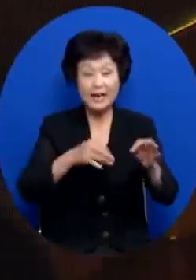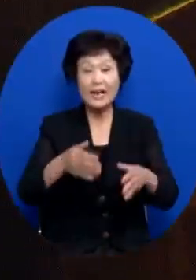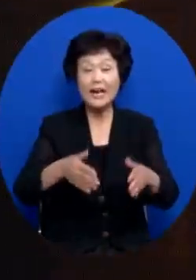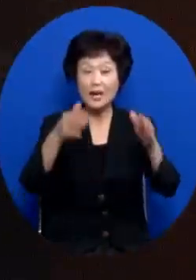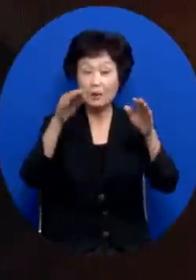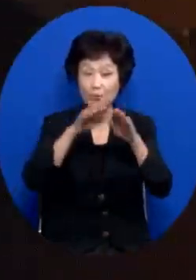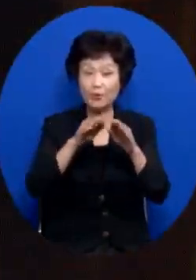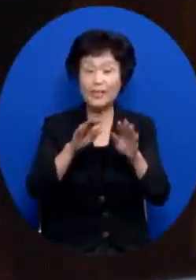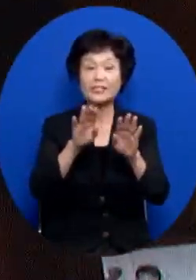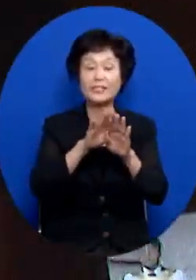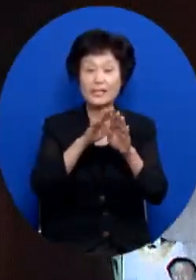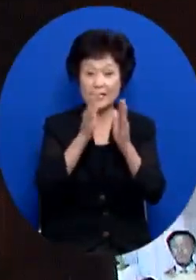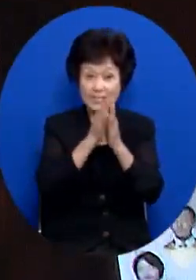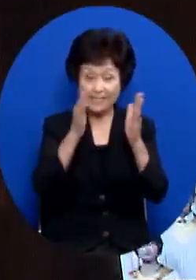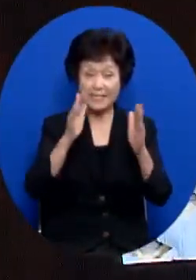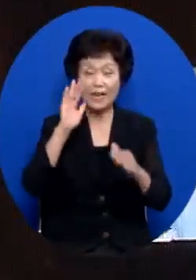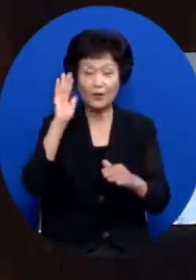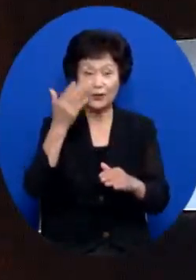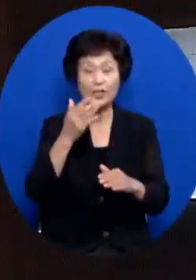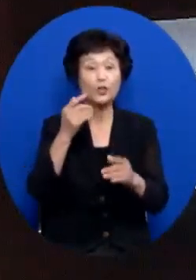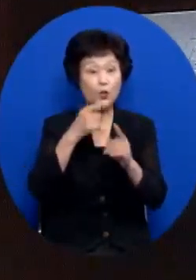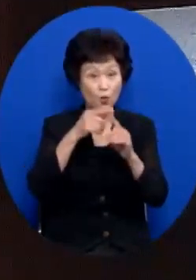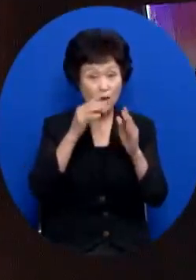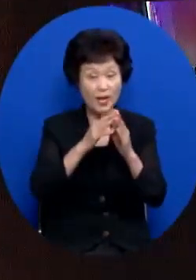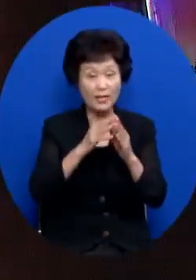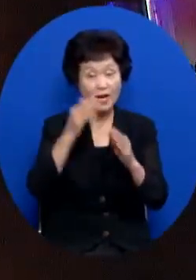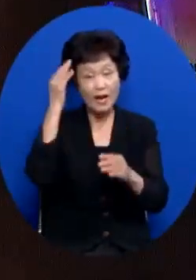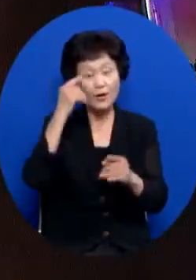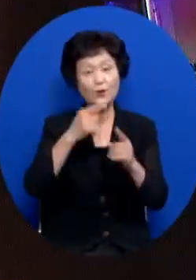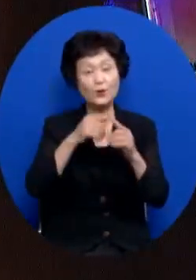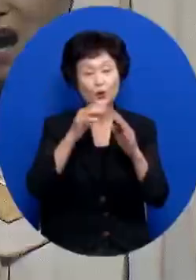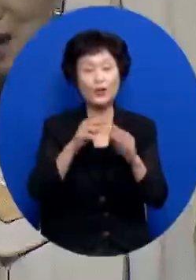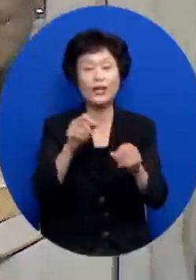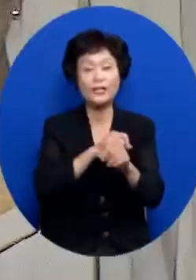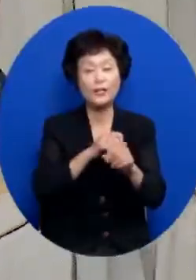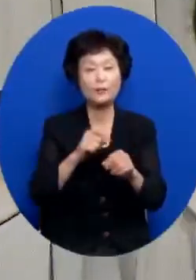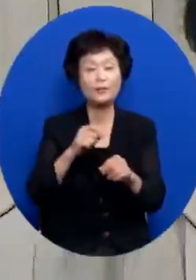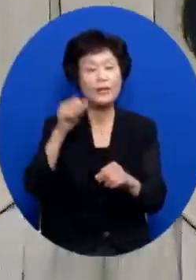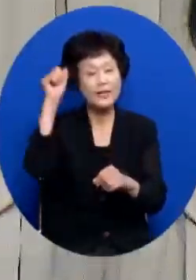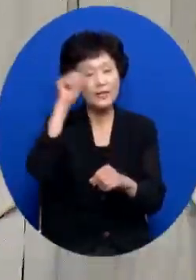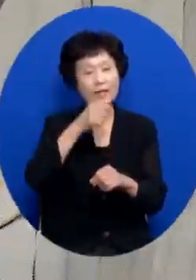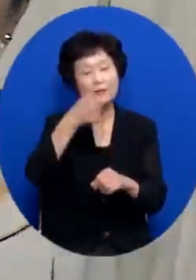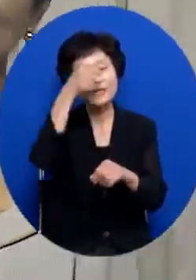명의 성도의 기도로 창립한 명성교회는 한국교회의